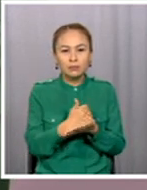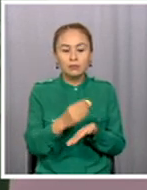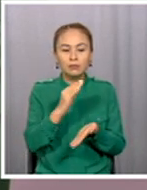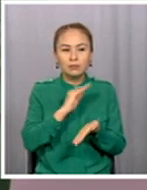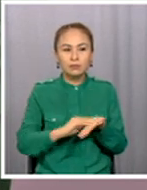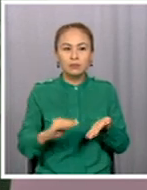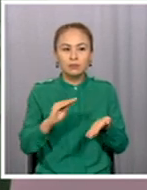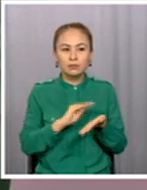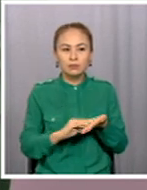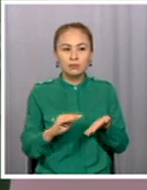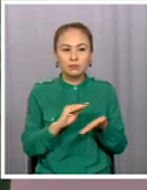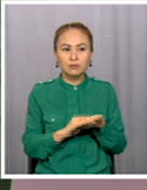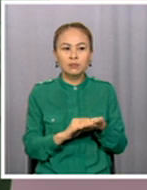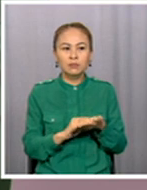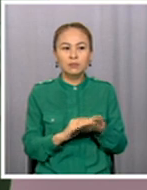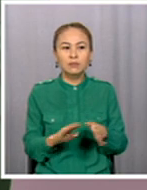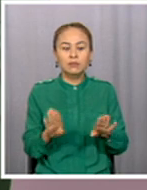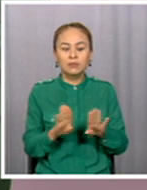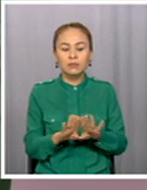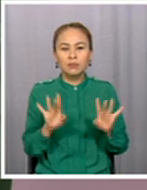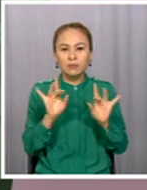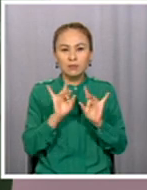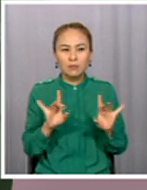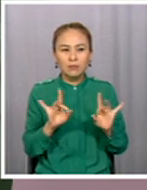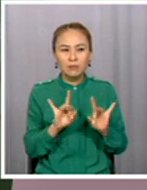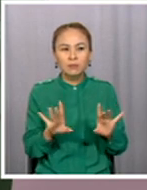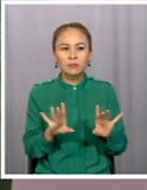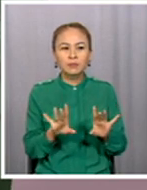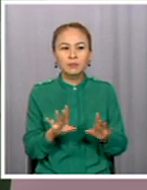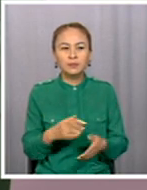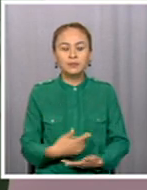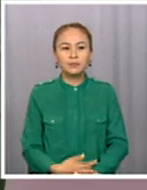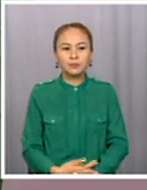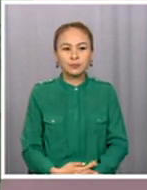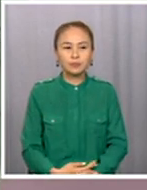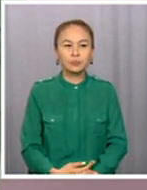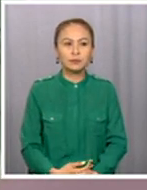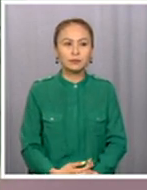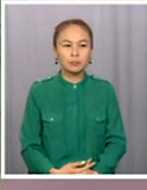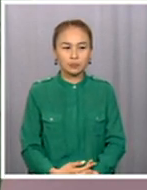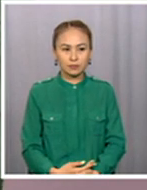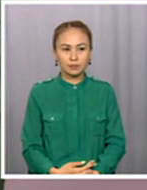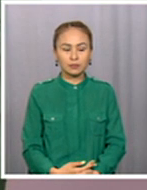басты белгісі, сипаты, деді Талғат ата.